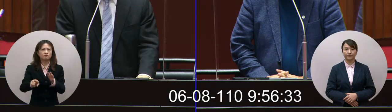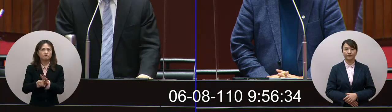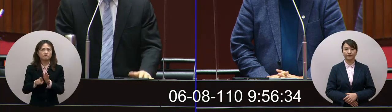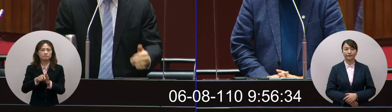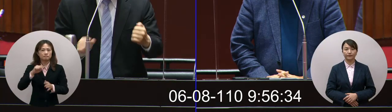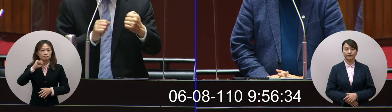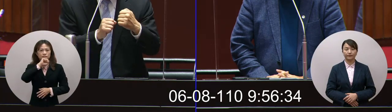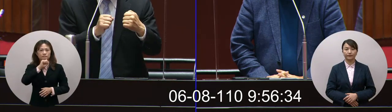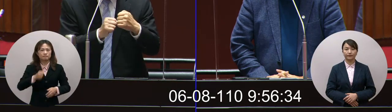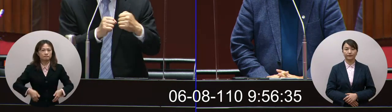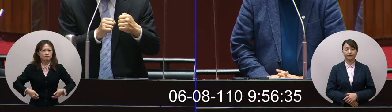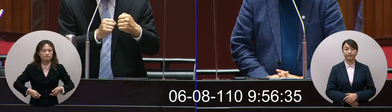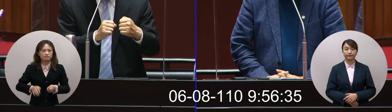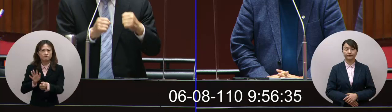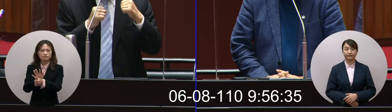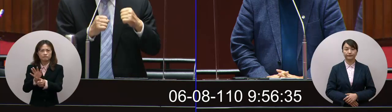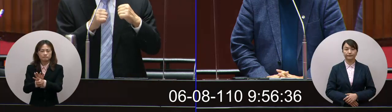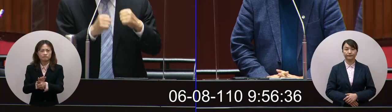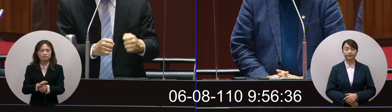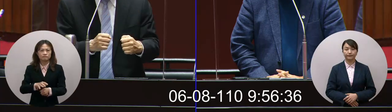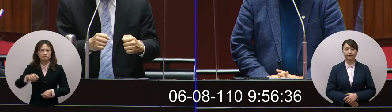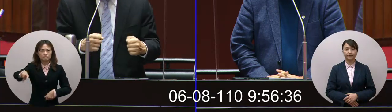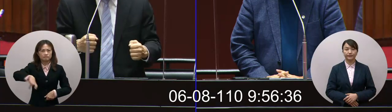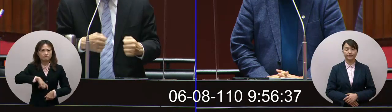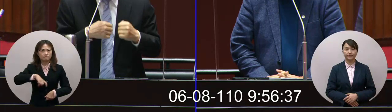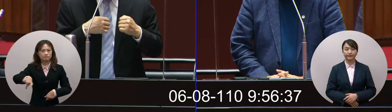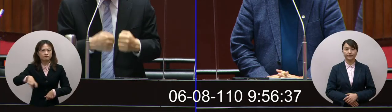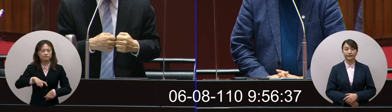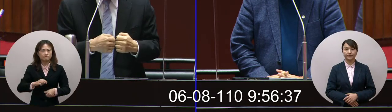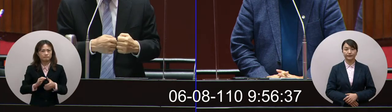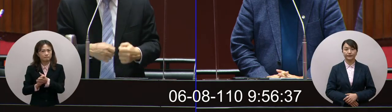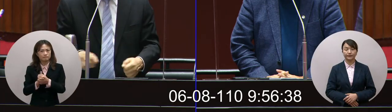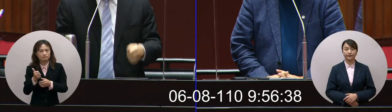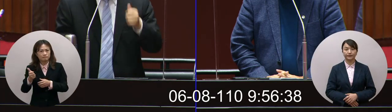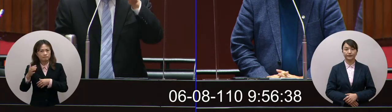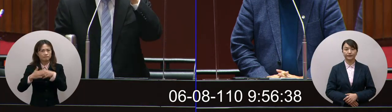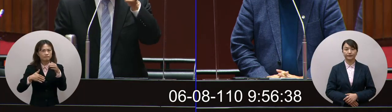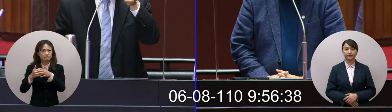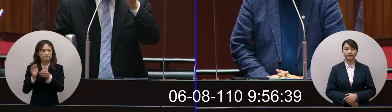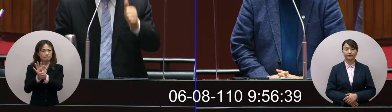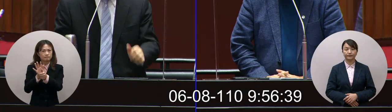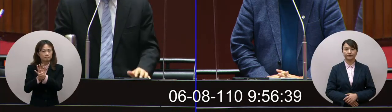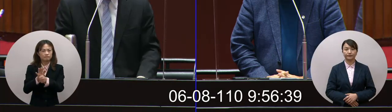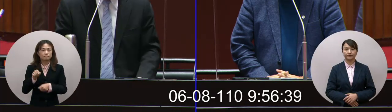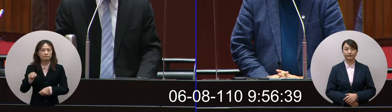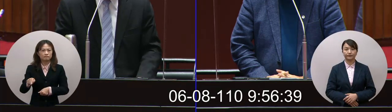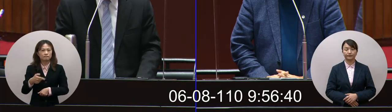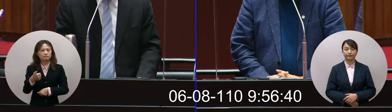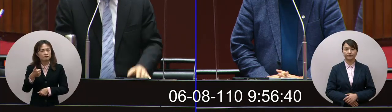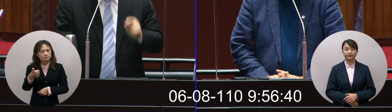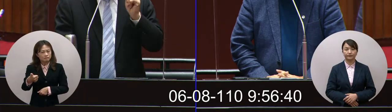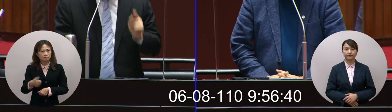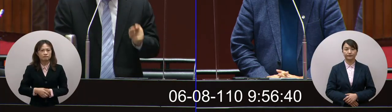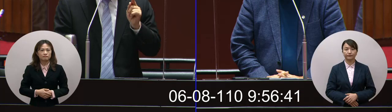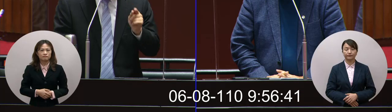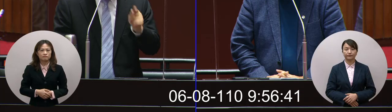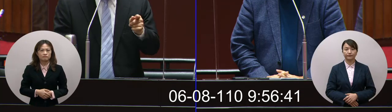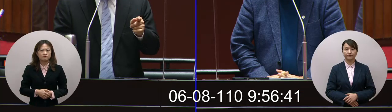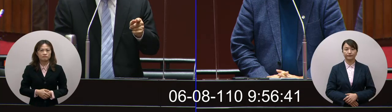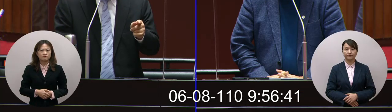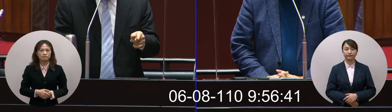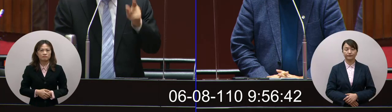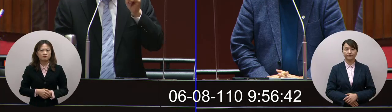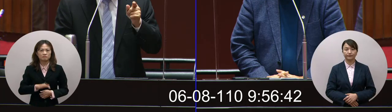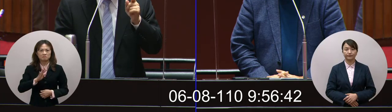种两国之间友善人民互助是最好的义举，还要